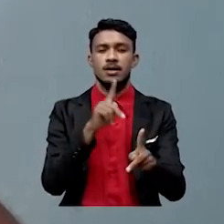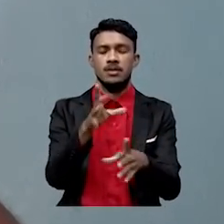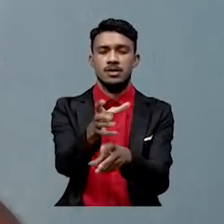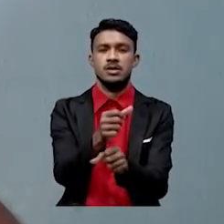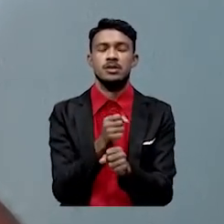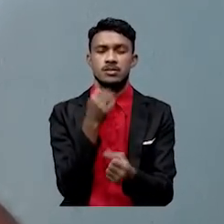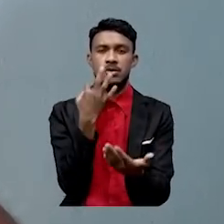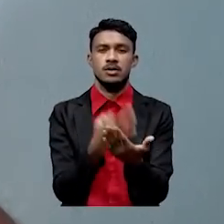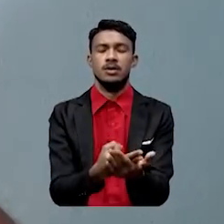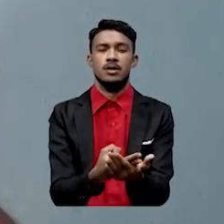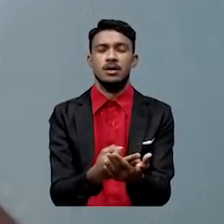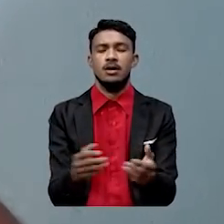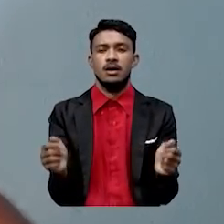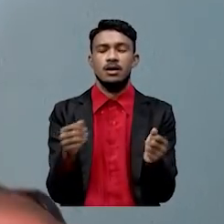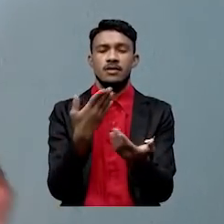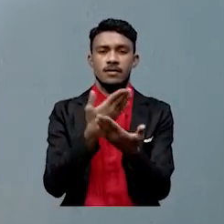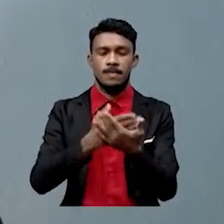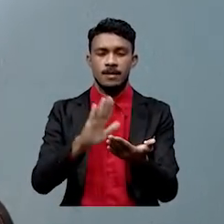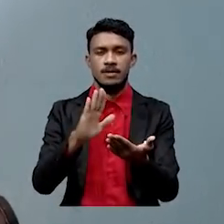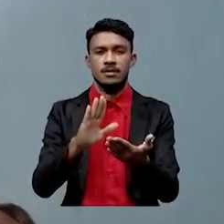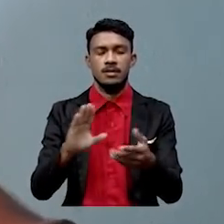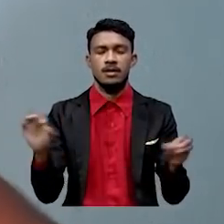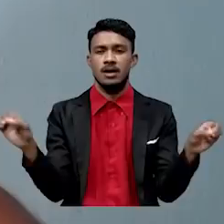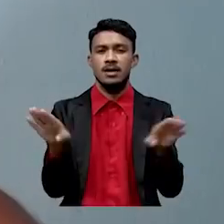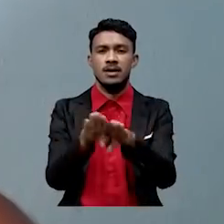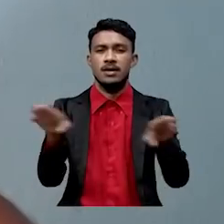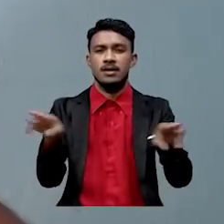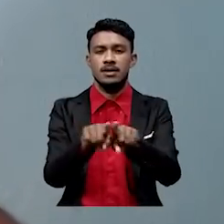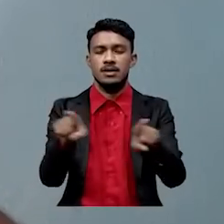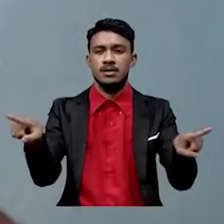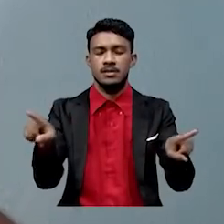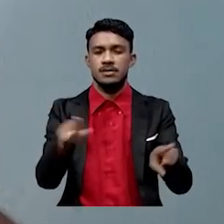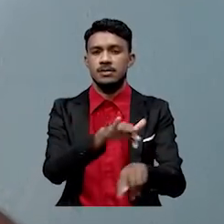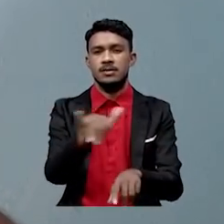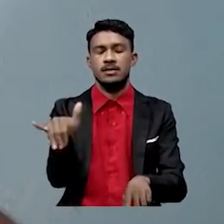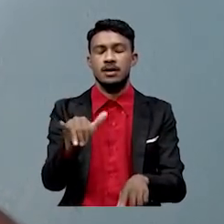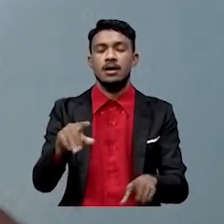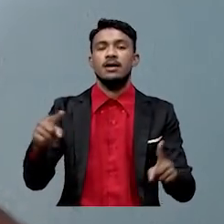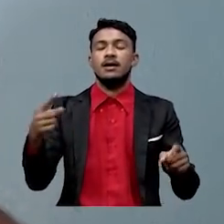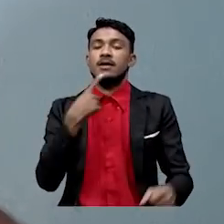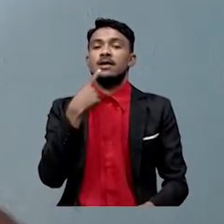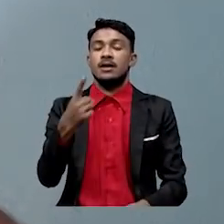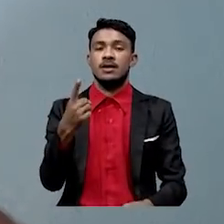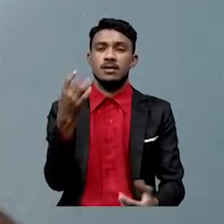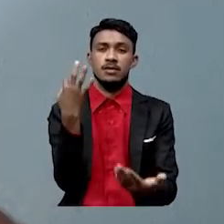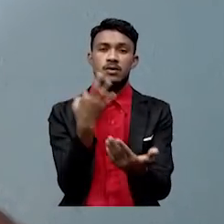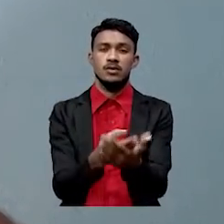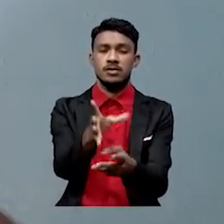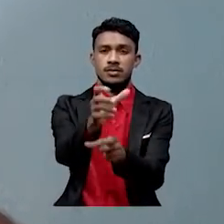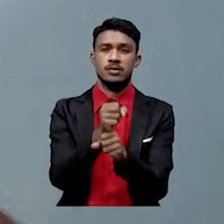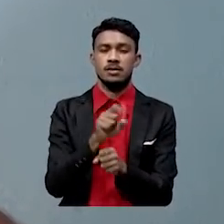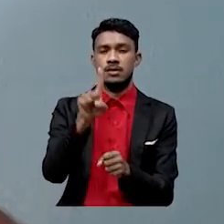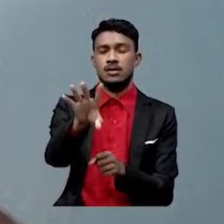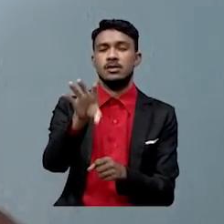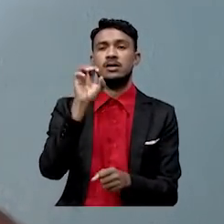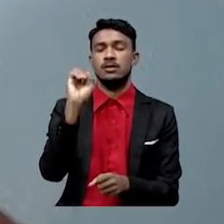sira ni atu halo kompras ne la iha balansu significa kata salari minimum 115 ne